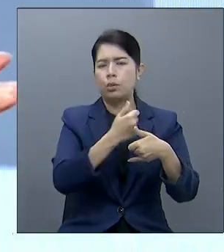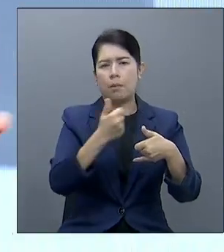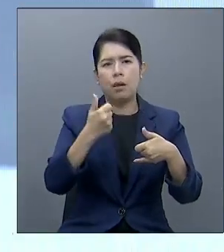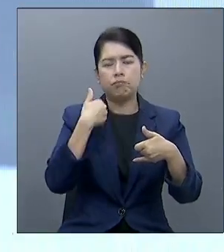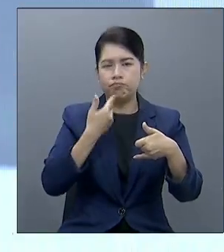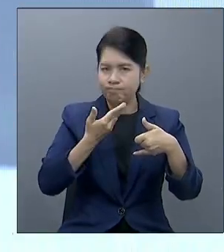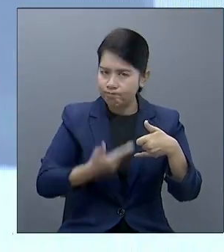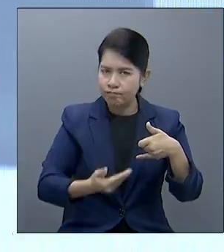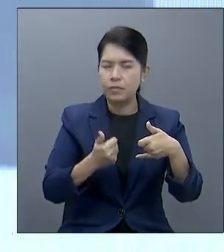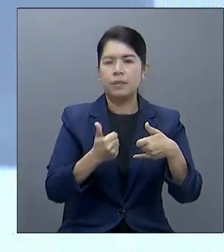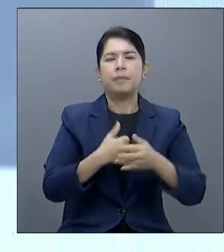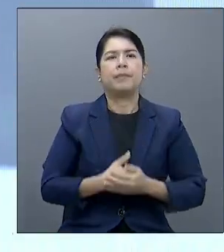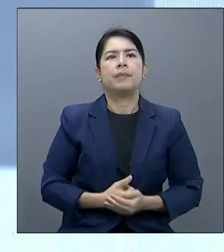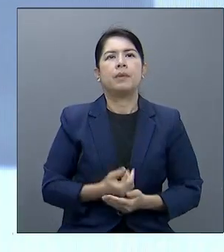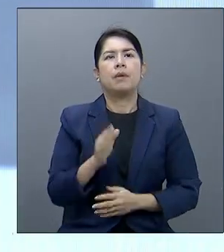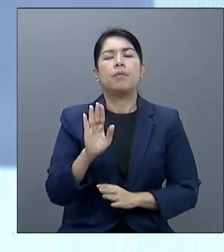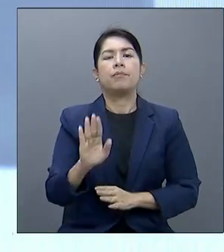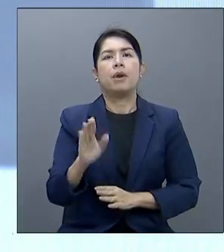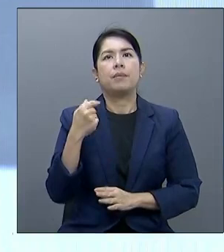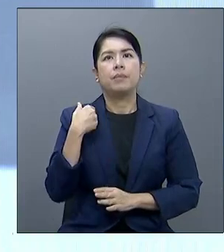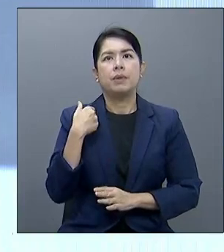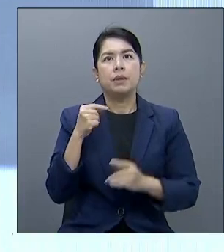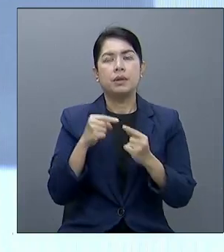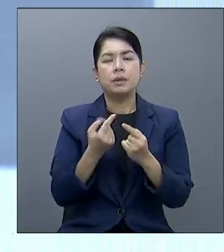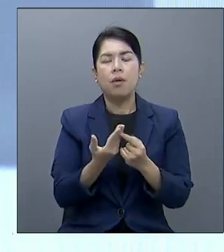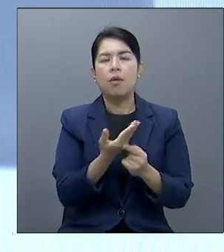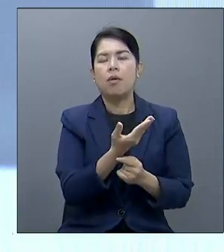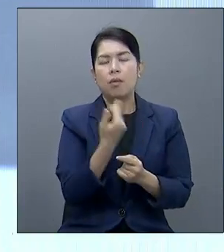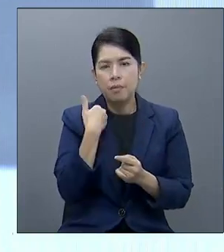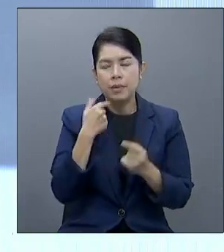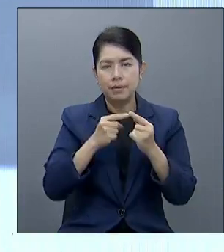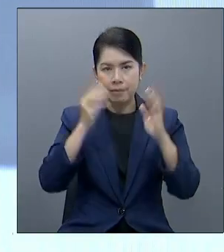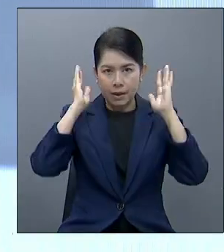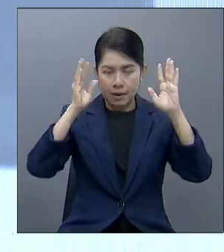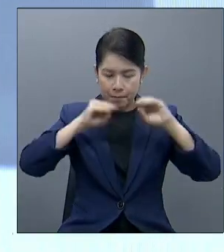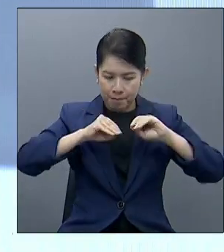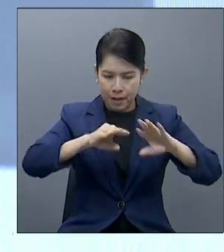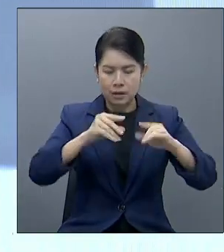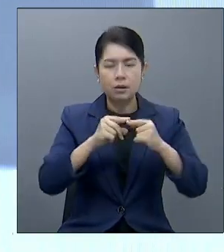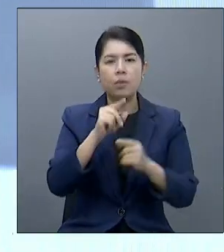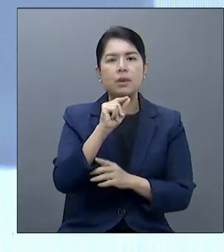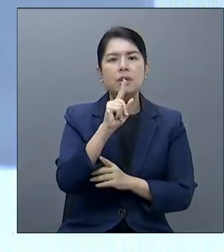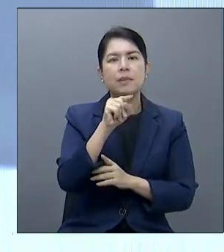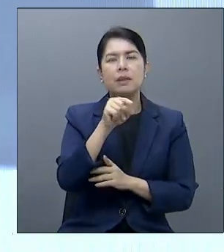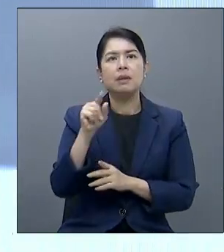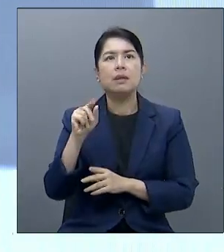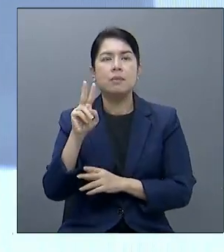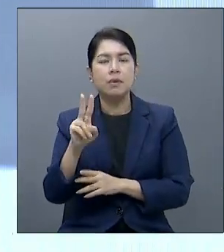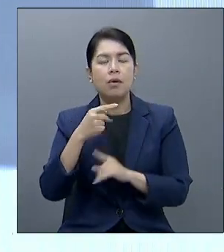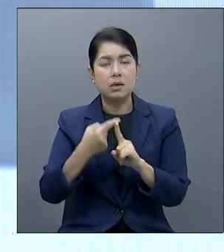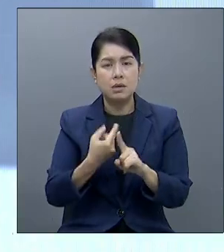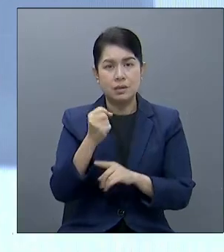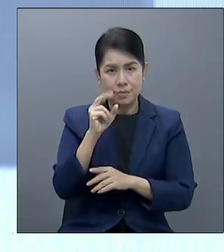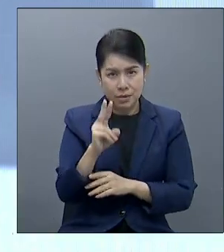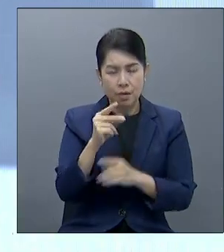ากเชื้อเชิญค่ะงานสมัชชาสุขภาพแห่งชาติครั้งที่16ที่กำลังจะจัดขึ้นในวันที่21-22ธันวาคมนี้นะคะคุณผู้ชมที่โร